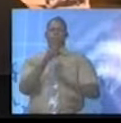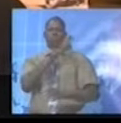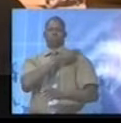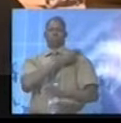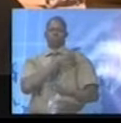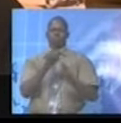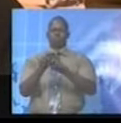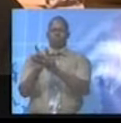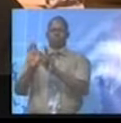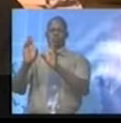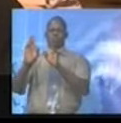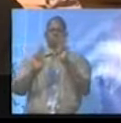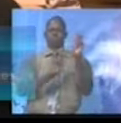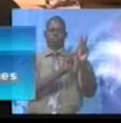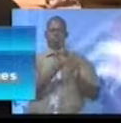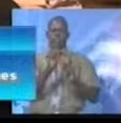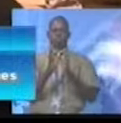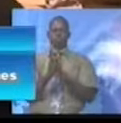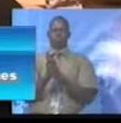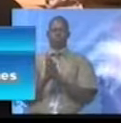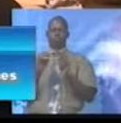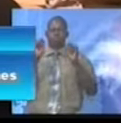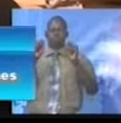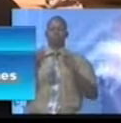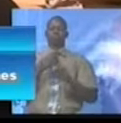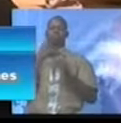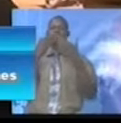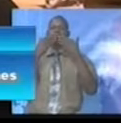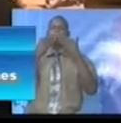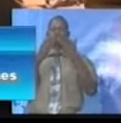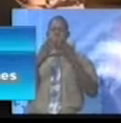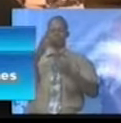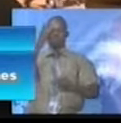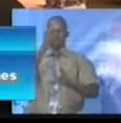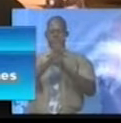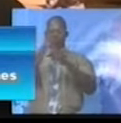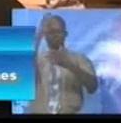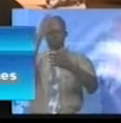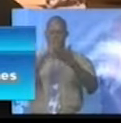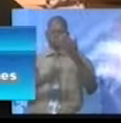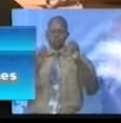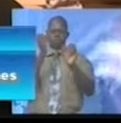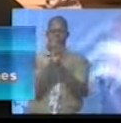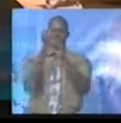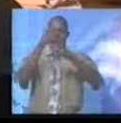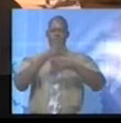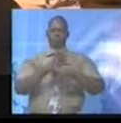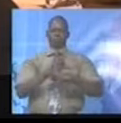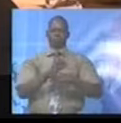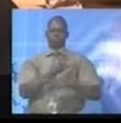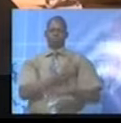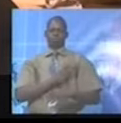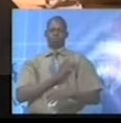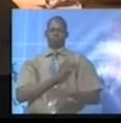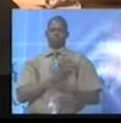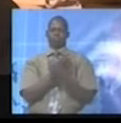des différentes communautés, ne peuvent que saluer à sa juste valeur cette initiative citoyenne